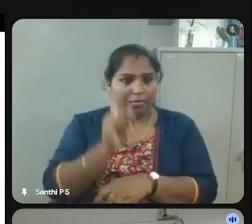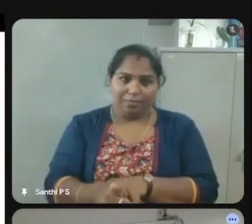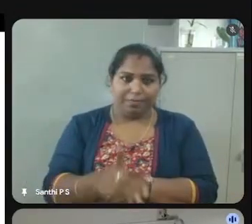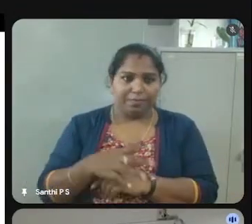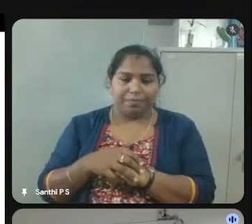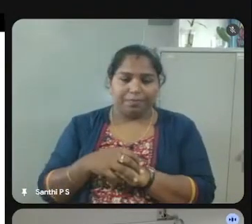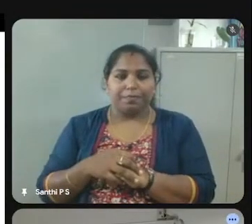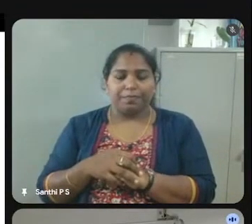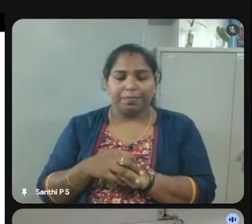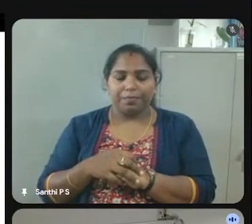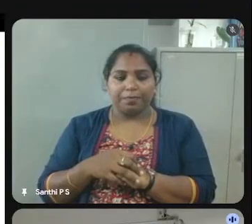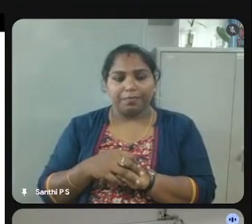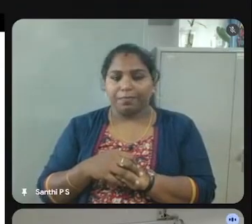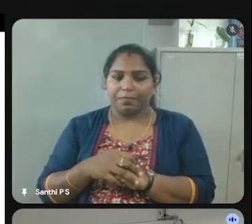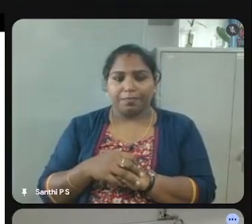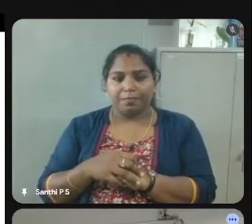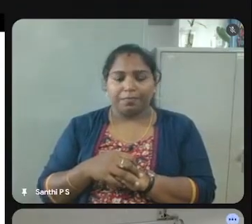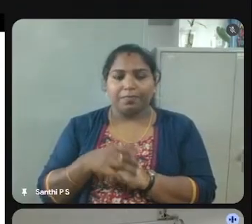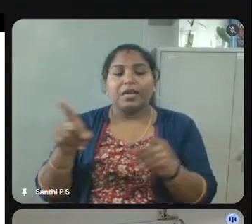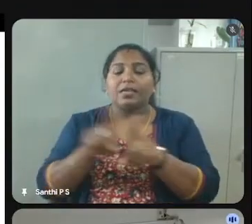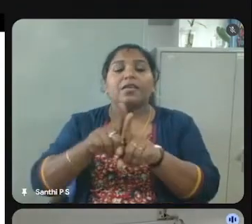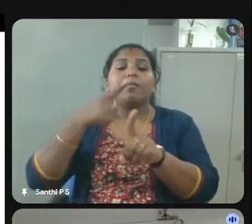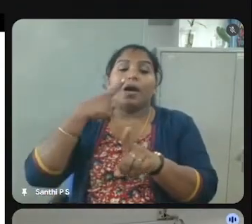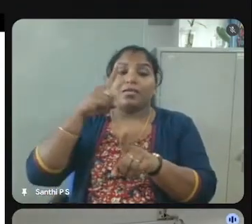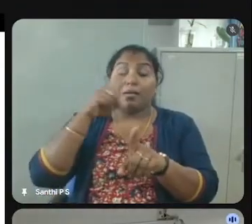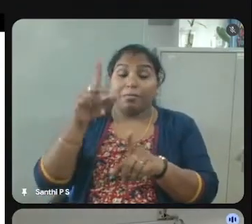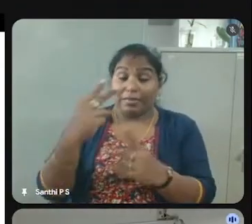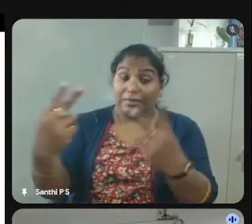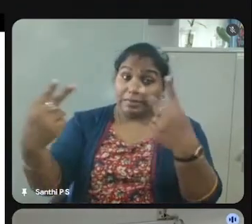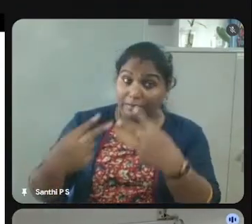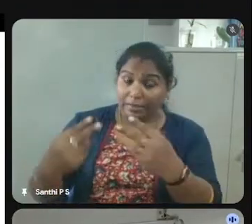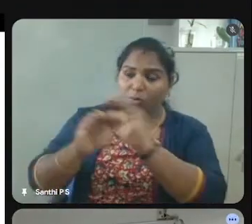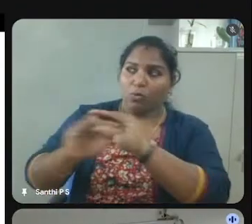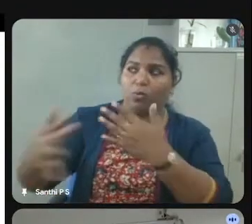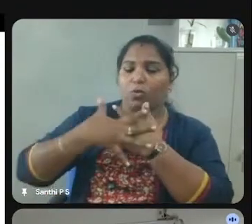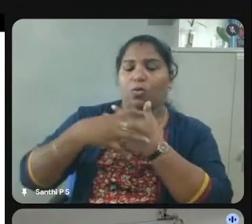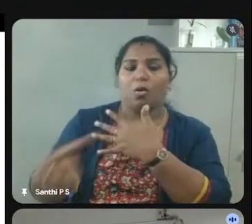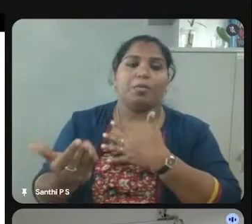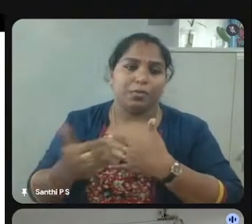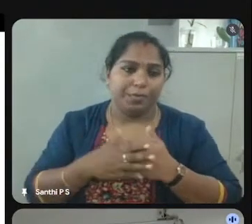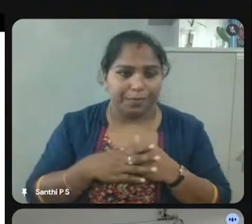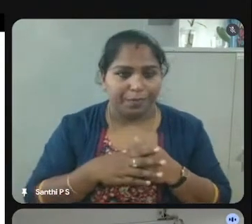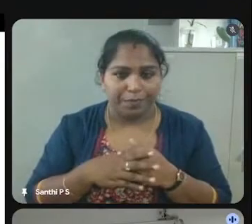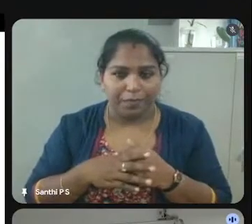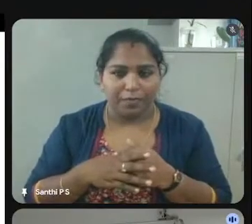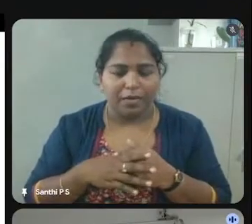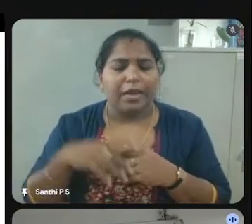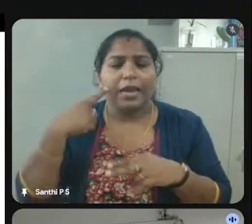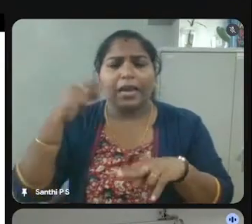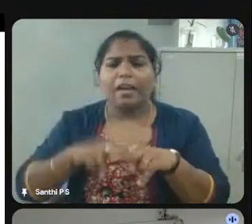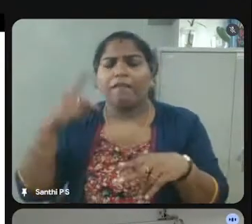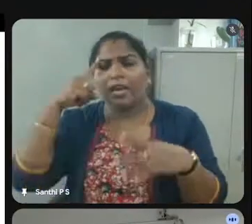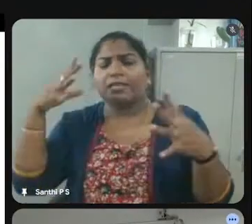രീതിക്ക് നമുക്ക് പേരൻസിന് കുട്ടികൾക്ക് കാണിച്ചു കൊടുക്കാൻ പറ്റും. അവർ എങ്ങനെയാണ് ഓരോരോ സാഹചര്യങ്ങളോട് വ്യത്യസ്തമായി പെരുമാറുന്നത്, സമ്മർദ്ദങ്ങൾ വരുമ്പോൾ നമ്മൾ